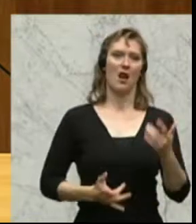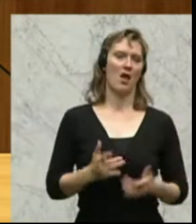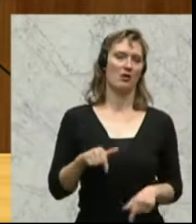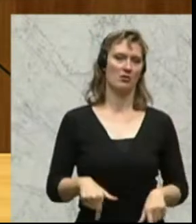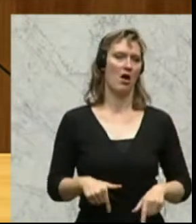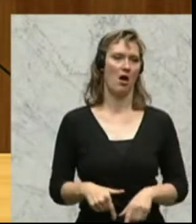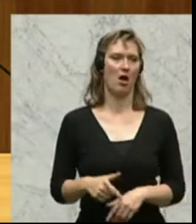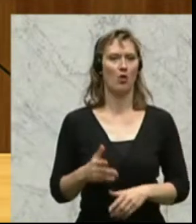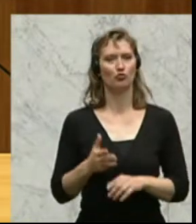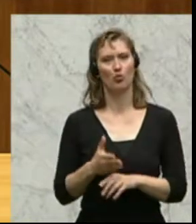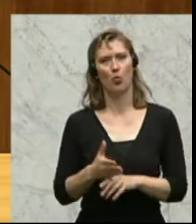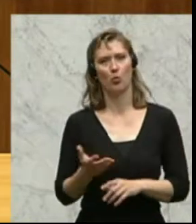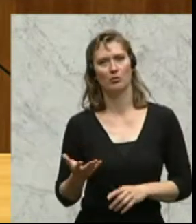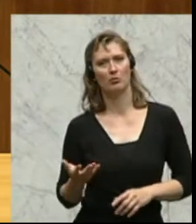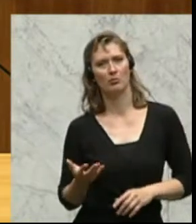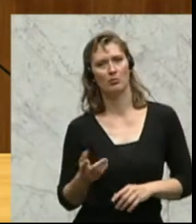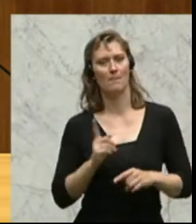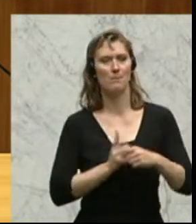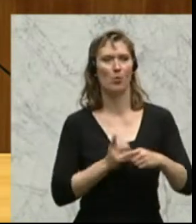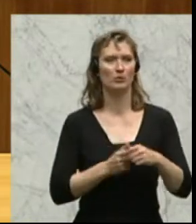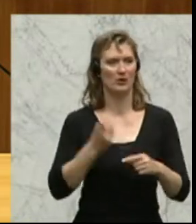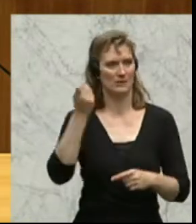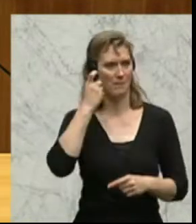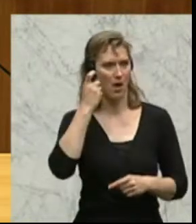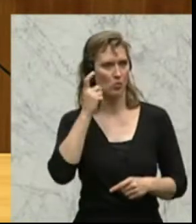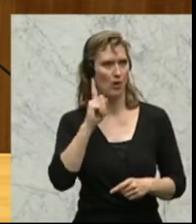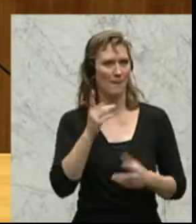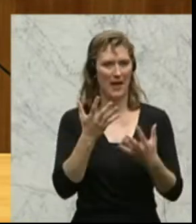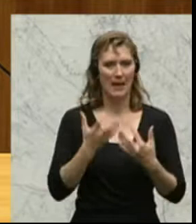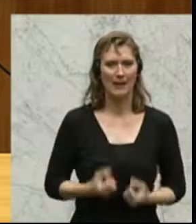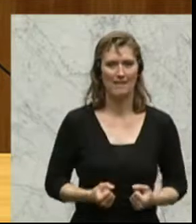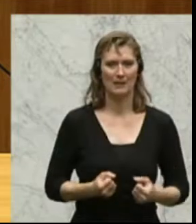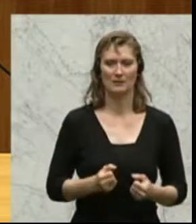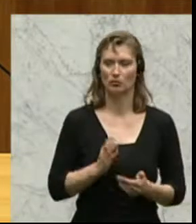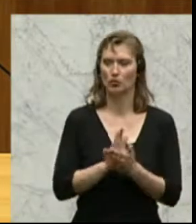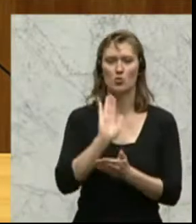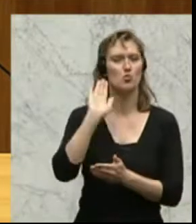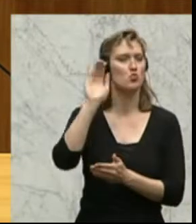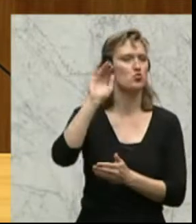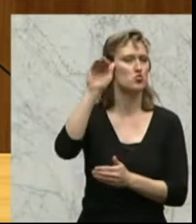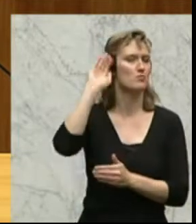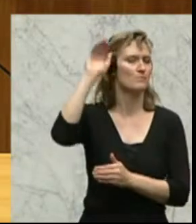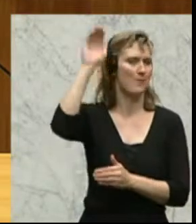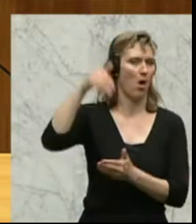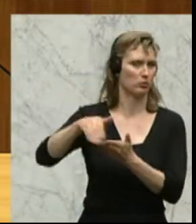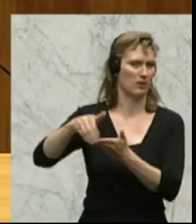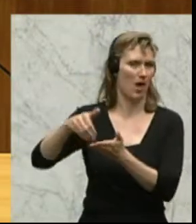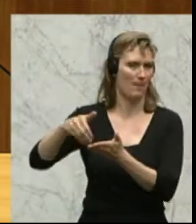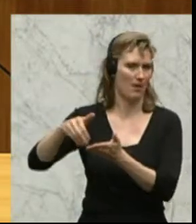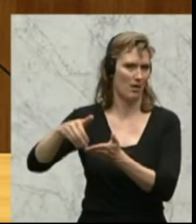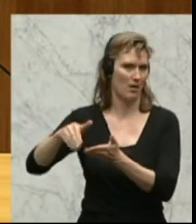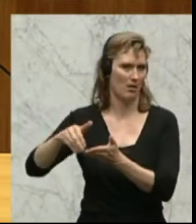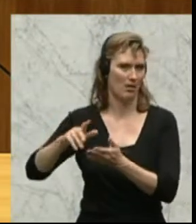durchaus positiv gemeint, aber vom Ergebnis sehr überschießend waren, auf der Ausgabenseite, dass wir es